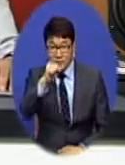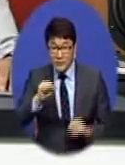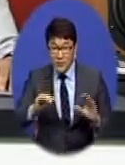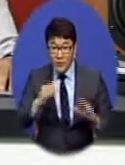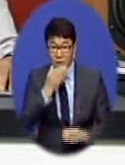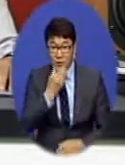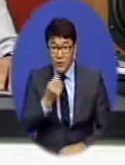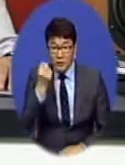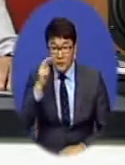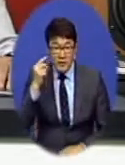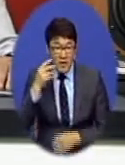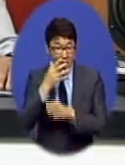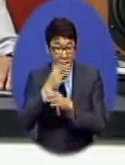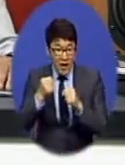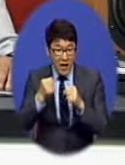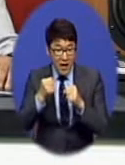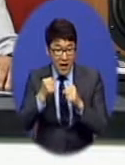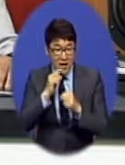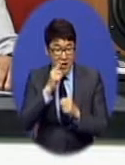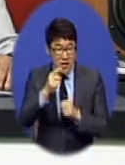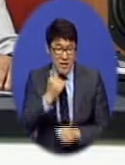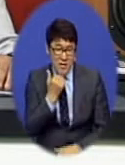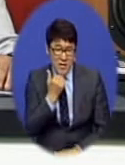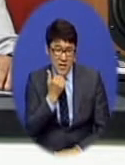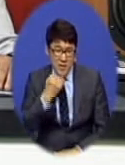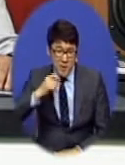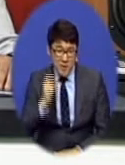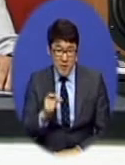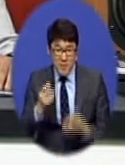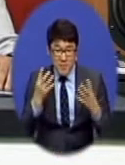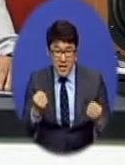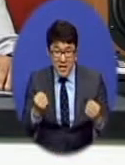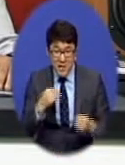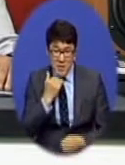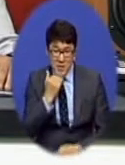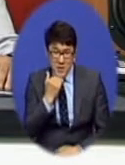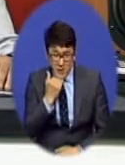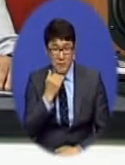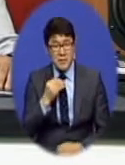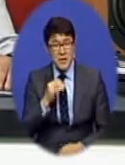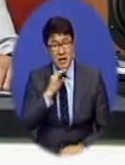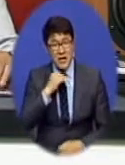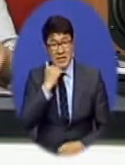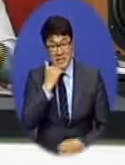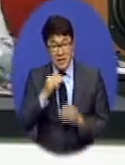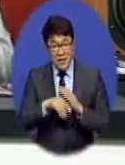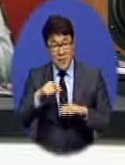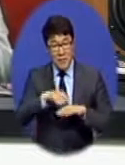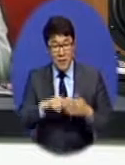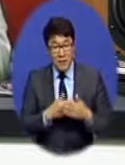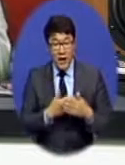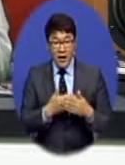복지TV 이렇게 예약 참여하시려고 기다리고 계셨죠? 많이 기다리셨죠? 네, 좀 많이 기다렸어요. 원래 기다릴 때 더 마음 조마조마하지 맞아요.